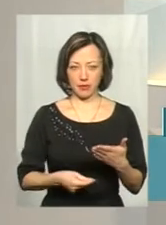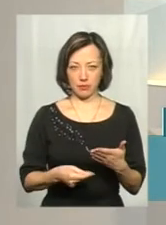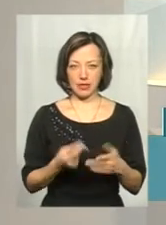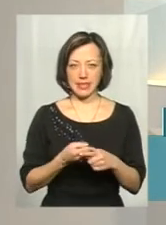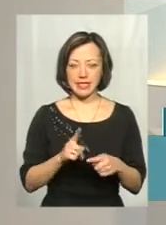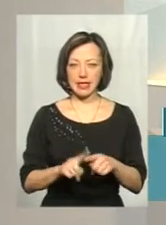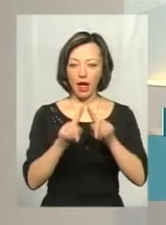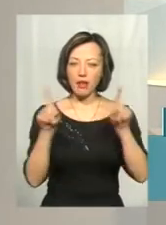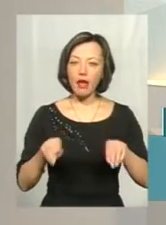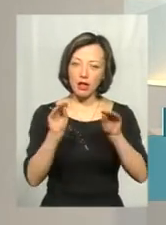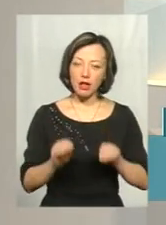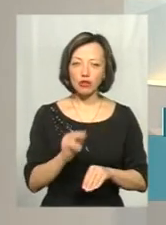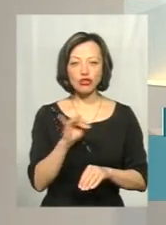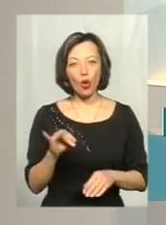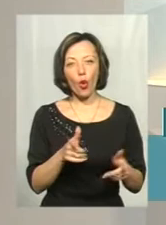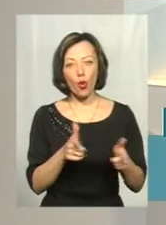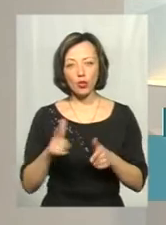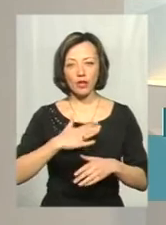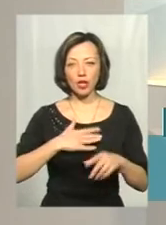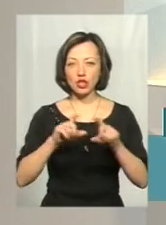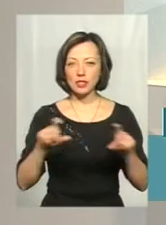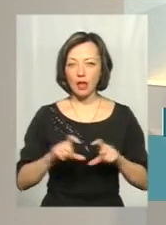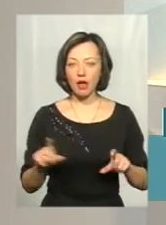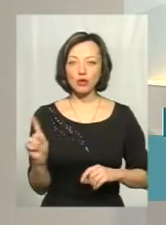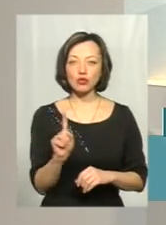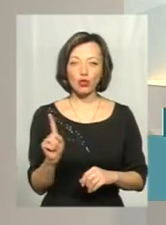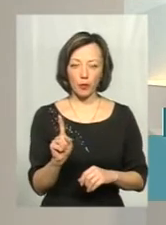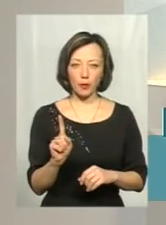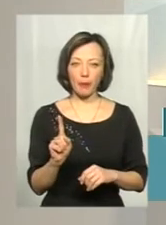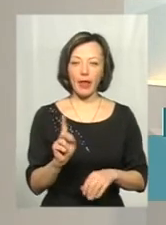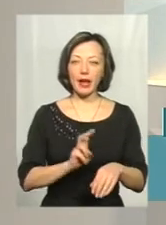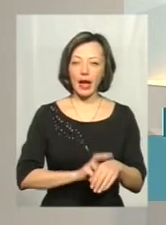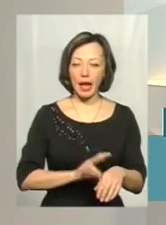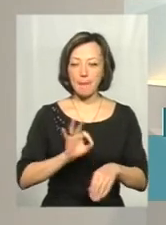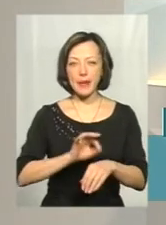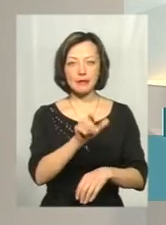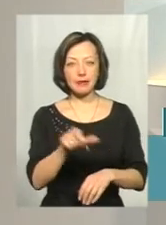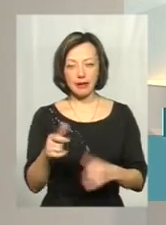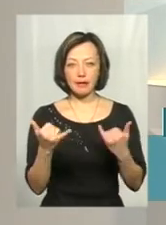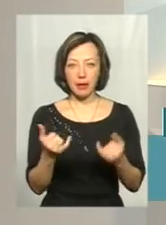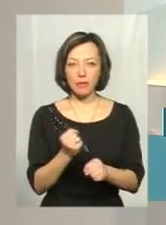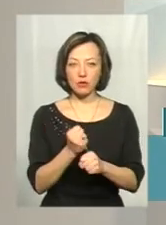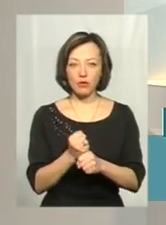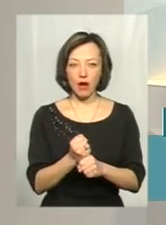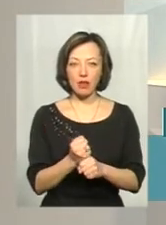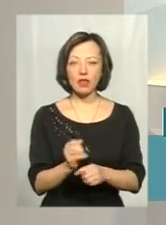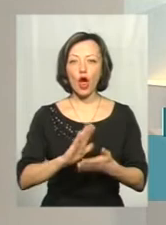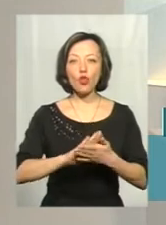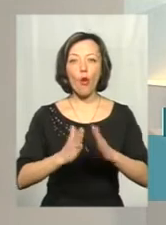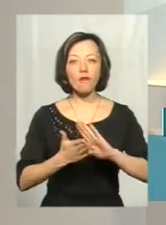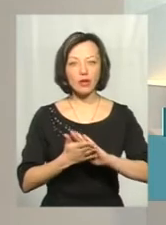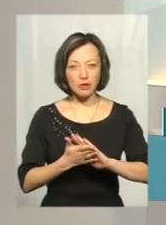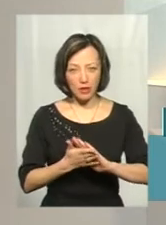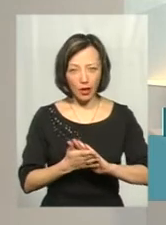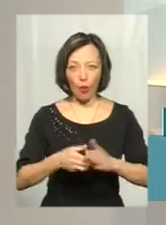ці декларації і чи готові наші медичні заклади до того, що лікарі і пацієнти тепер будуть працювати на договірних умовах,